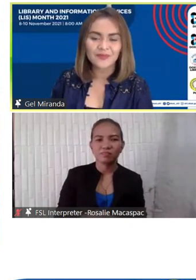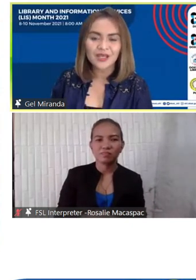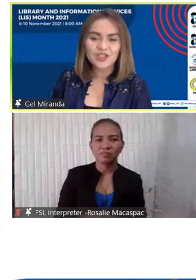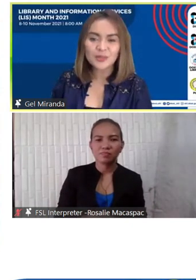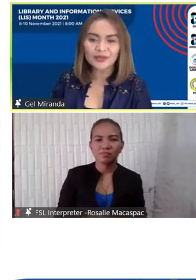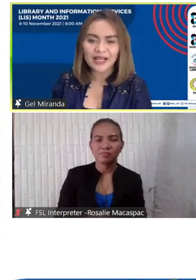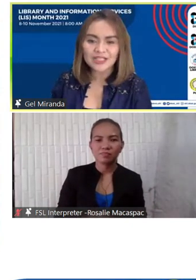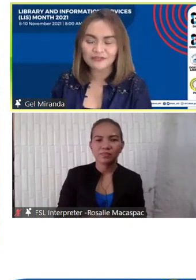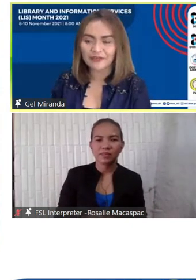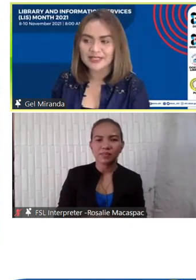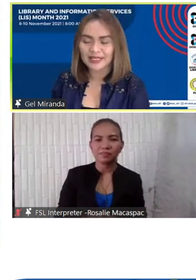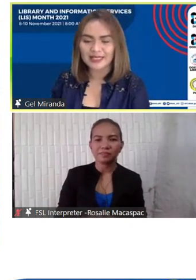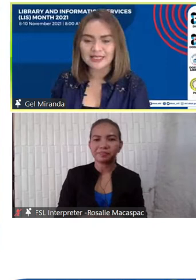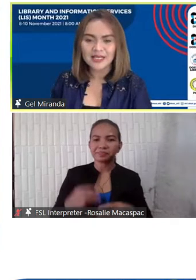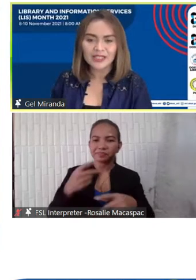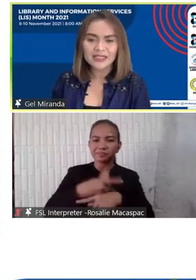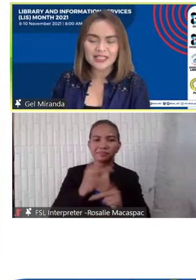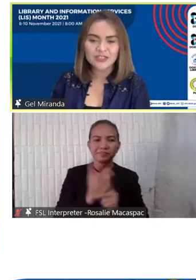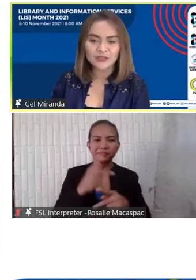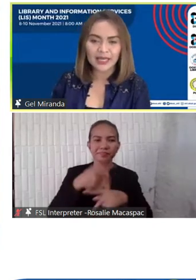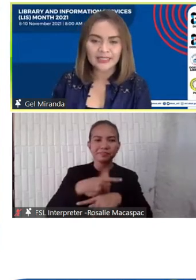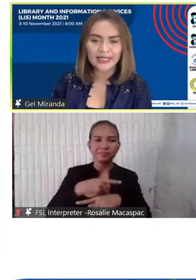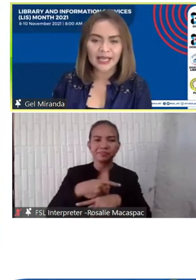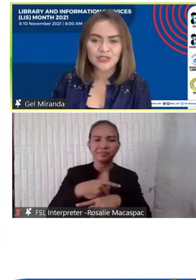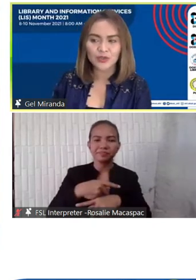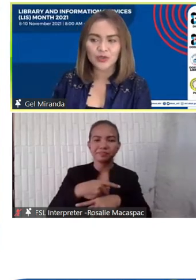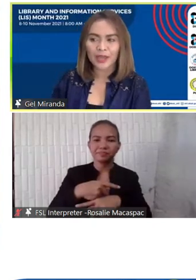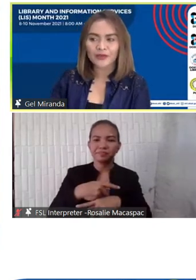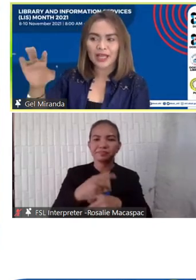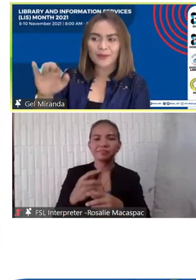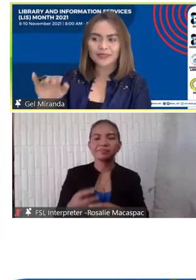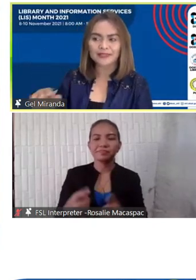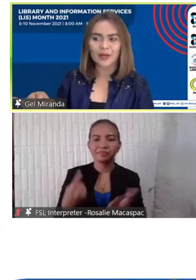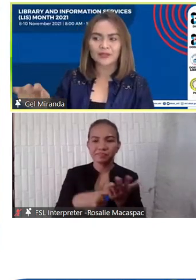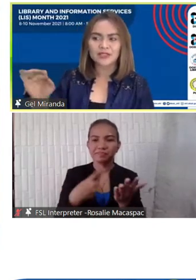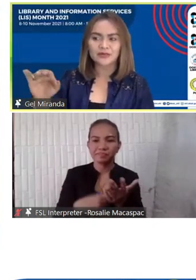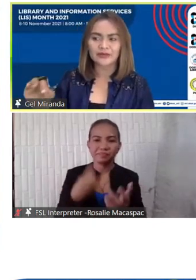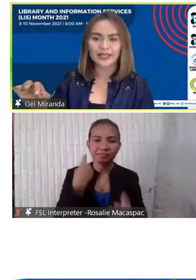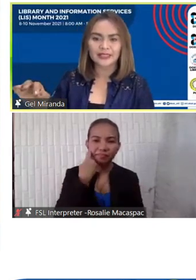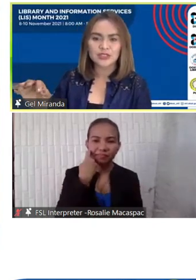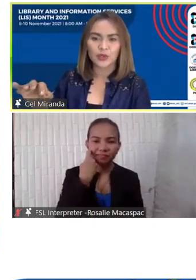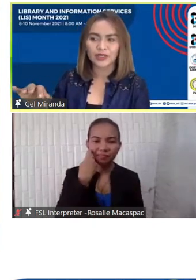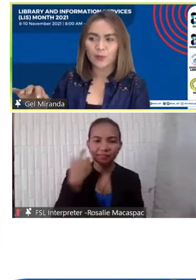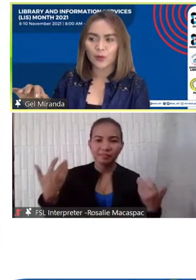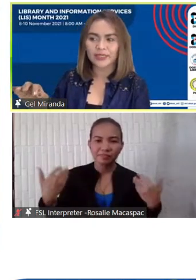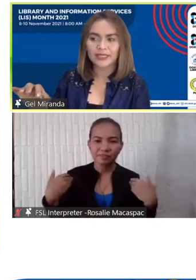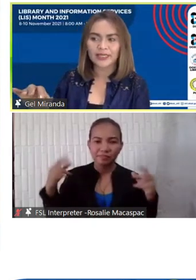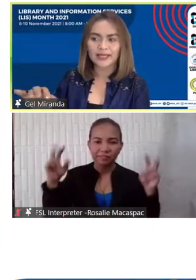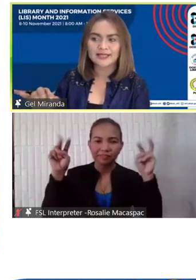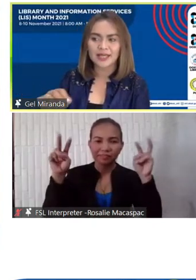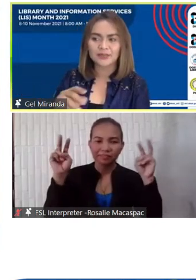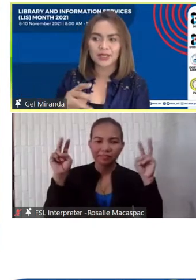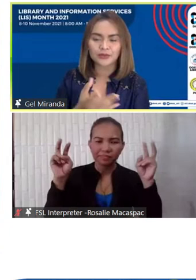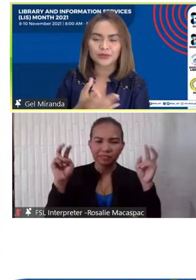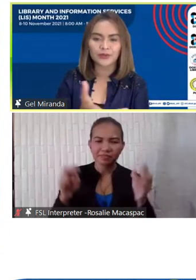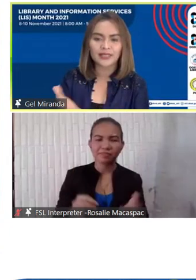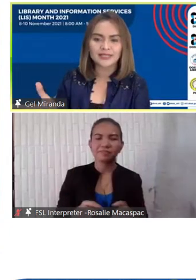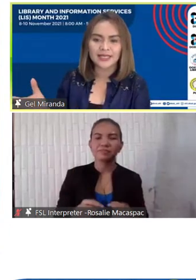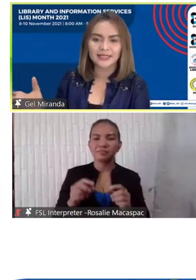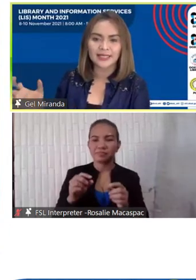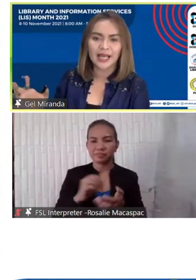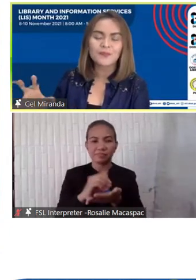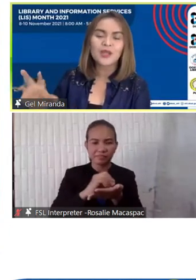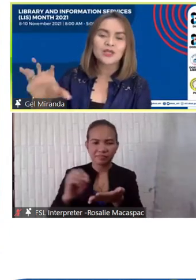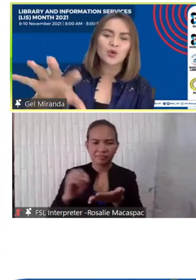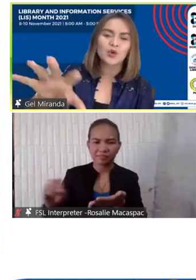Okay. So sa production phases, na-discuss ko na kanina, so yung meron tayong mga tinatawag na screenwriting, storyboarding, assembling a crew, and